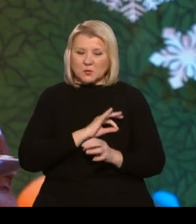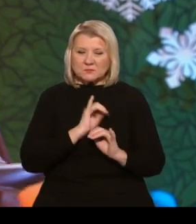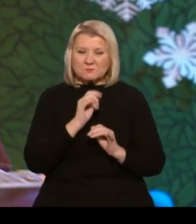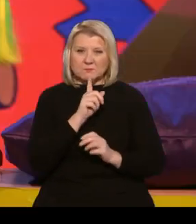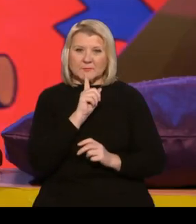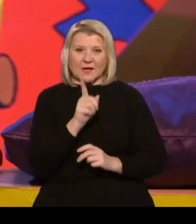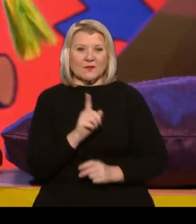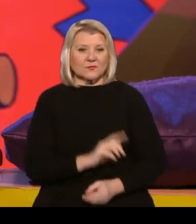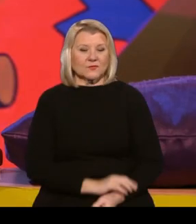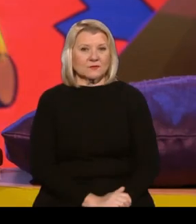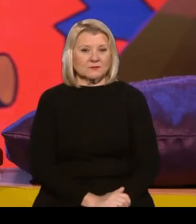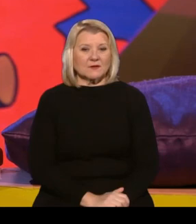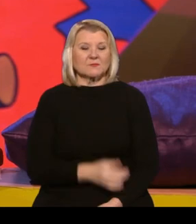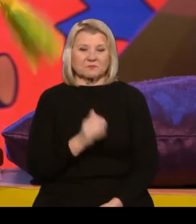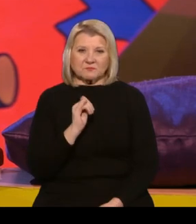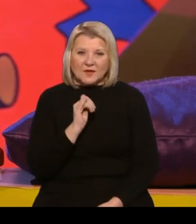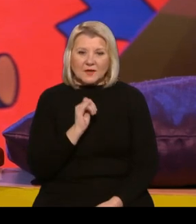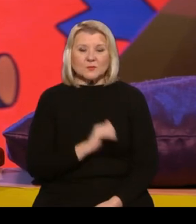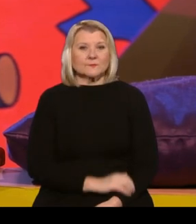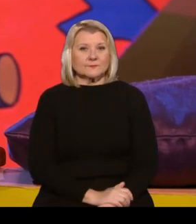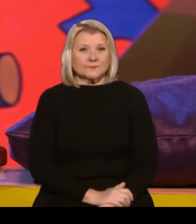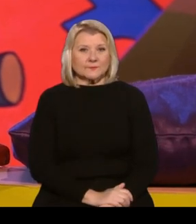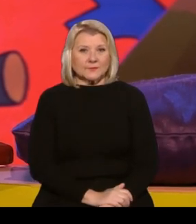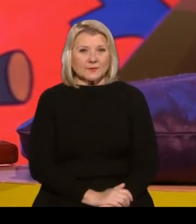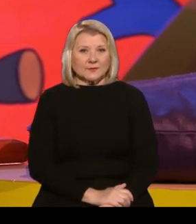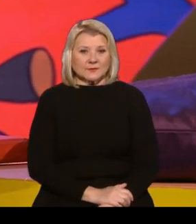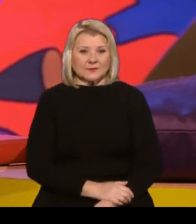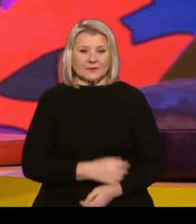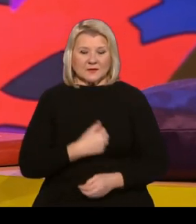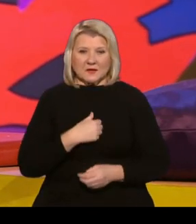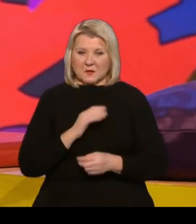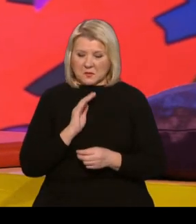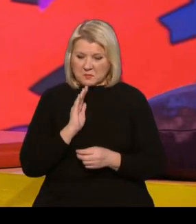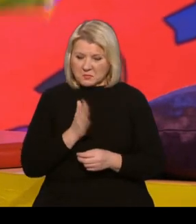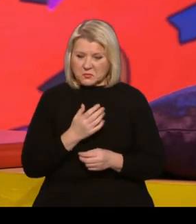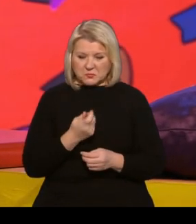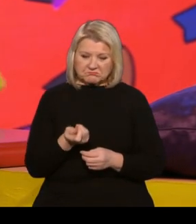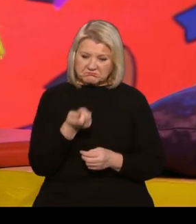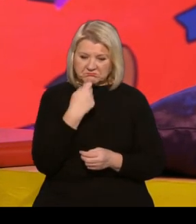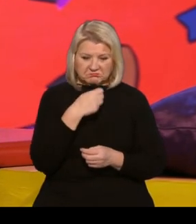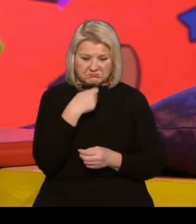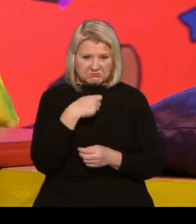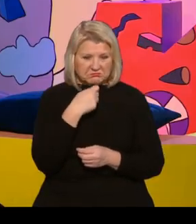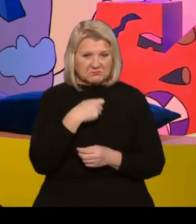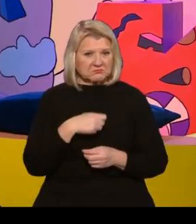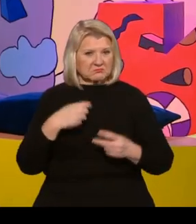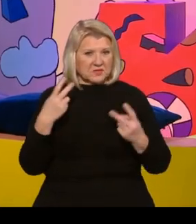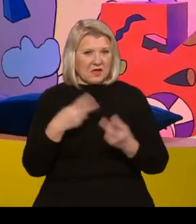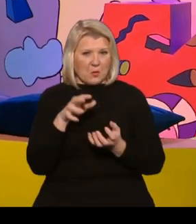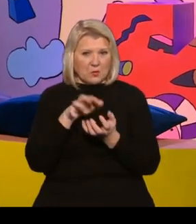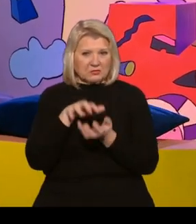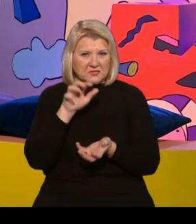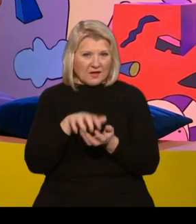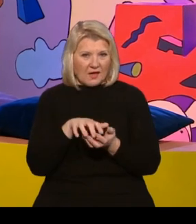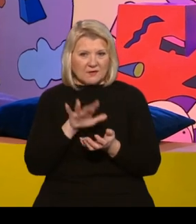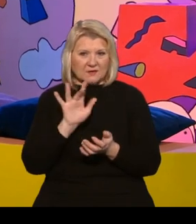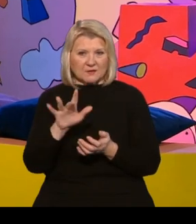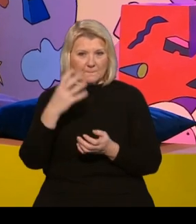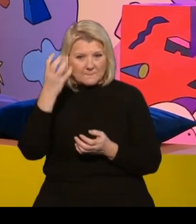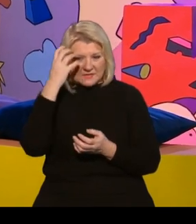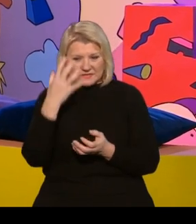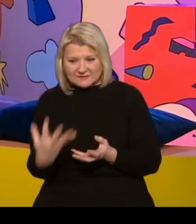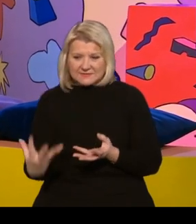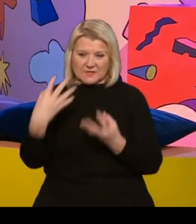krásně. Krásně, krásně. A já se do něj zakousnu jako drak do princezny. No, ne, to